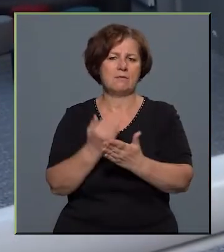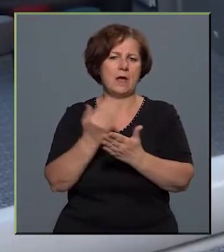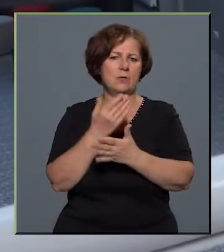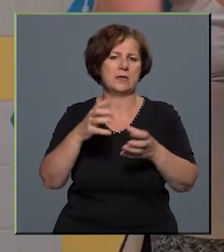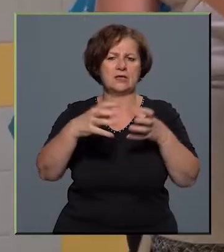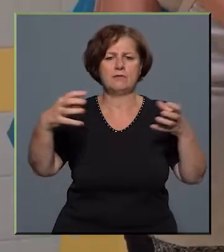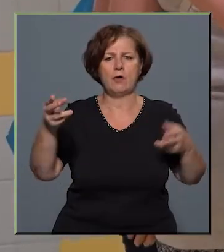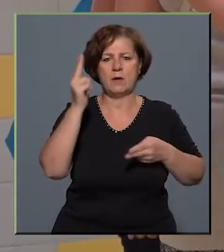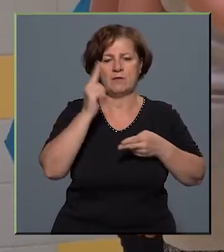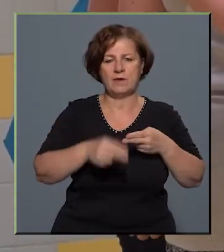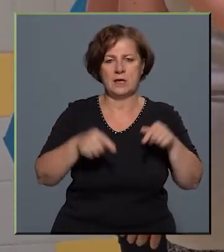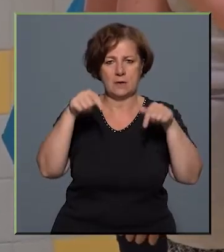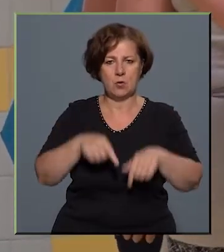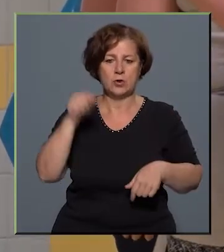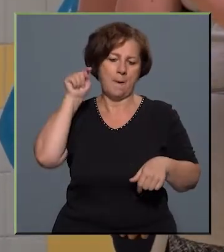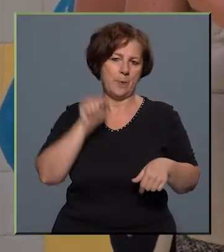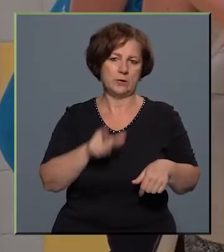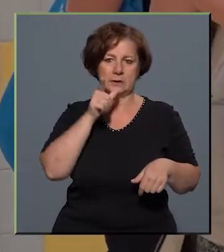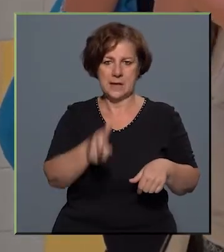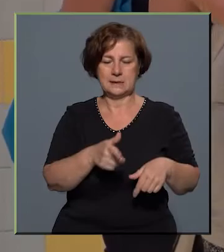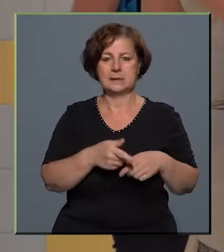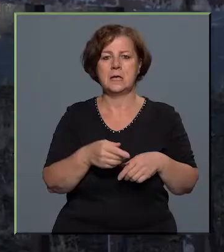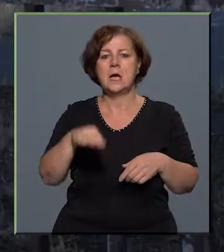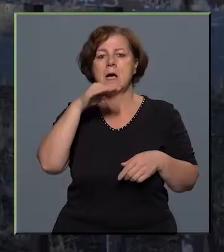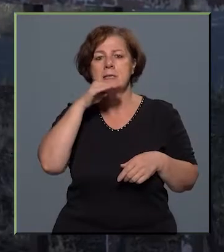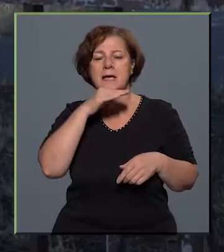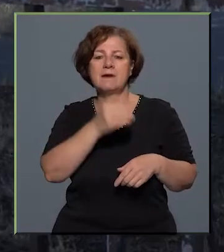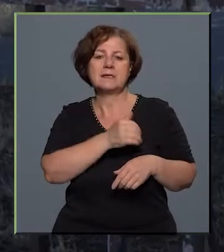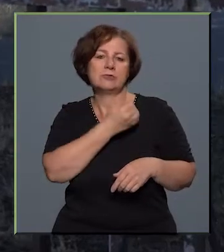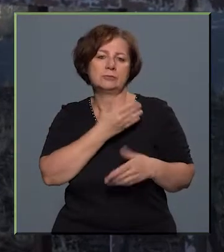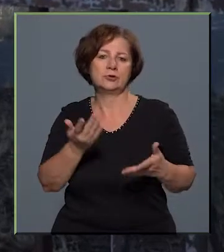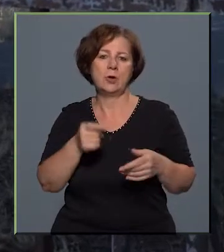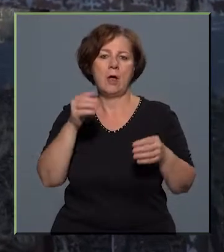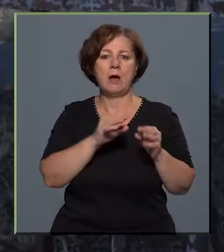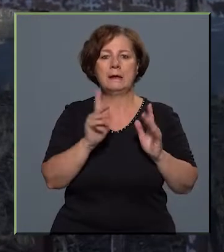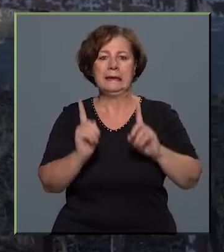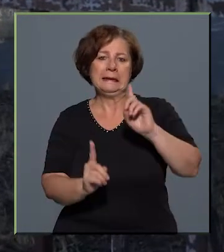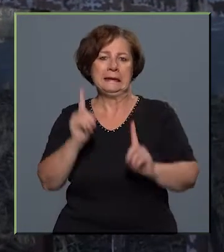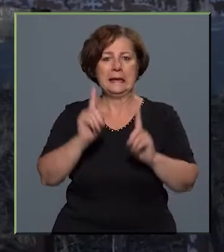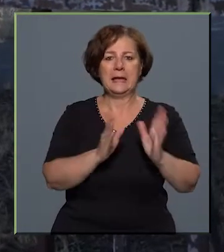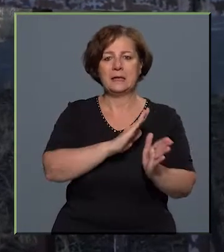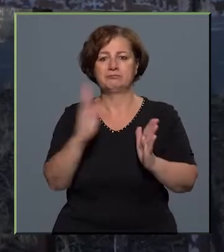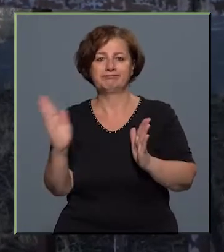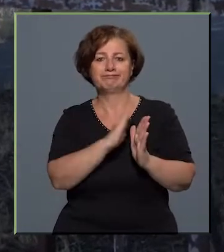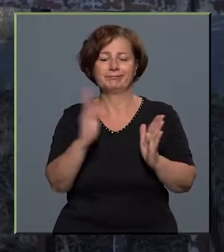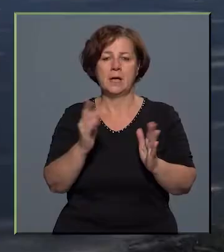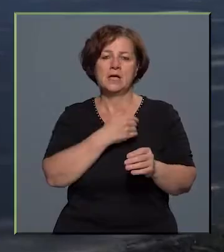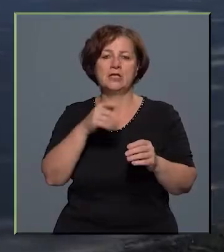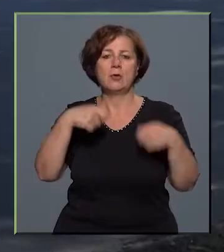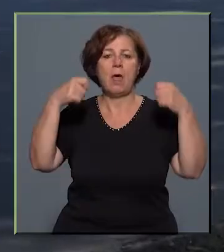folyamat végére kerül majd pont. A Szervácius ideiglenes lakóhelye, az az iskolaépület,